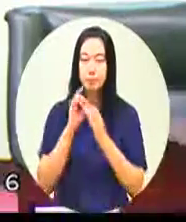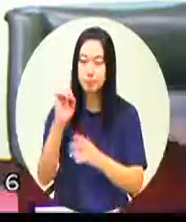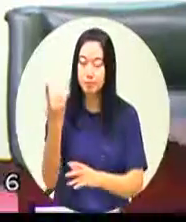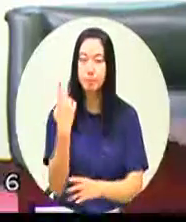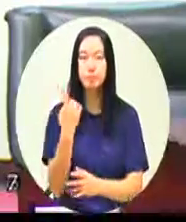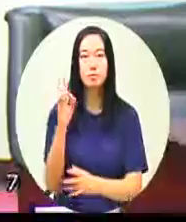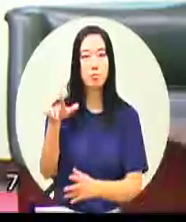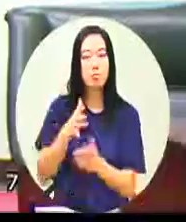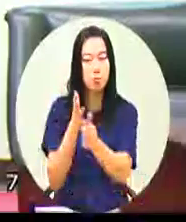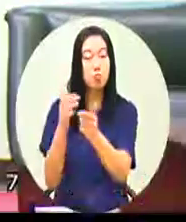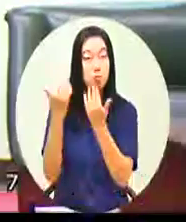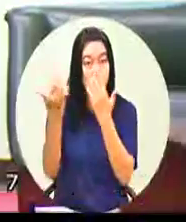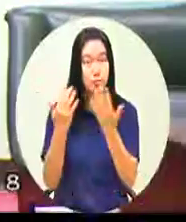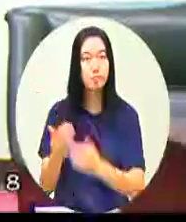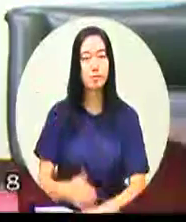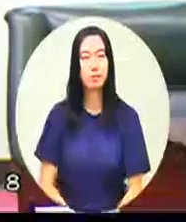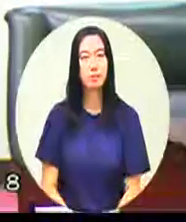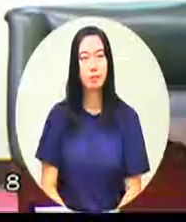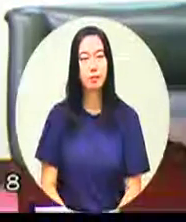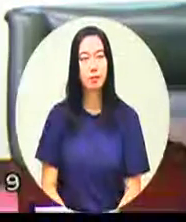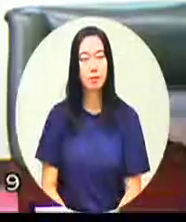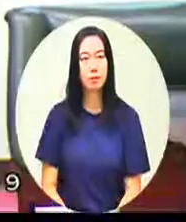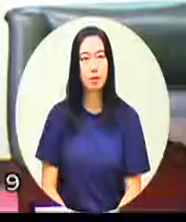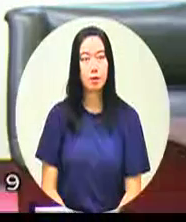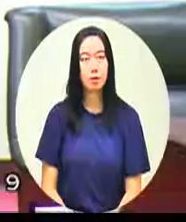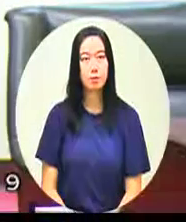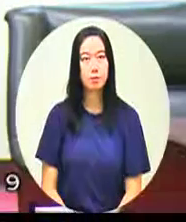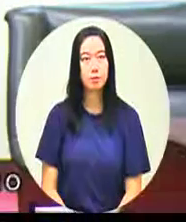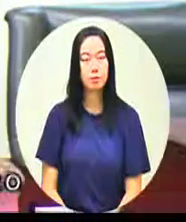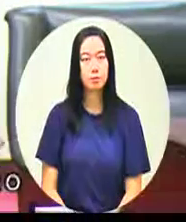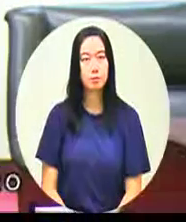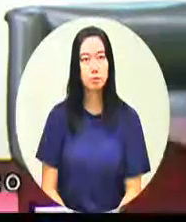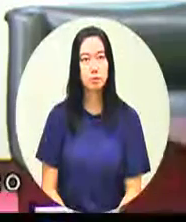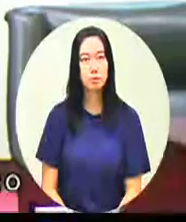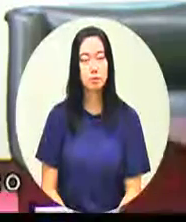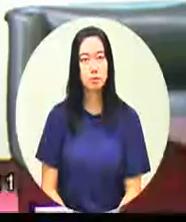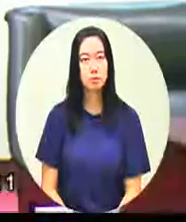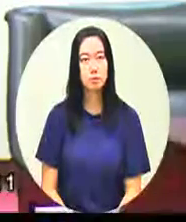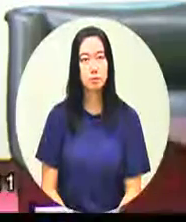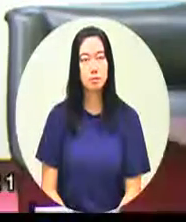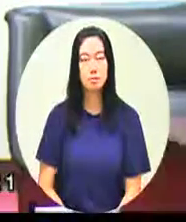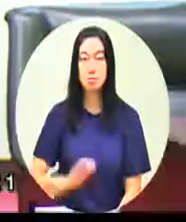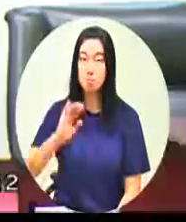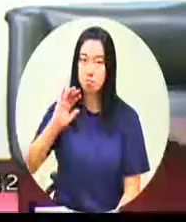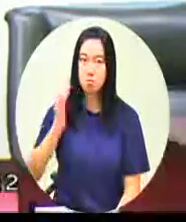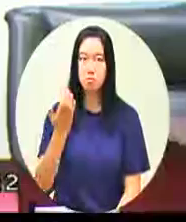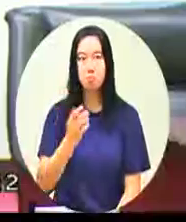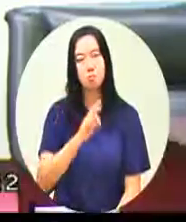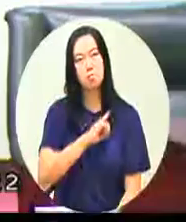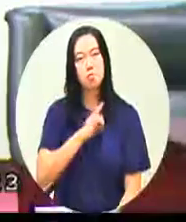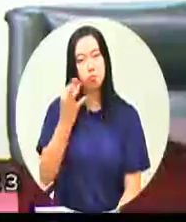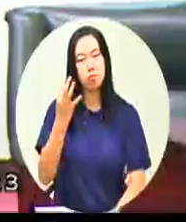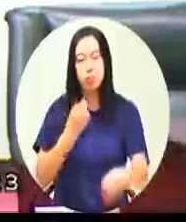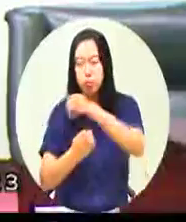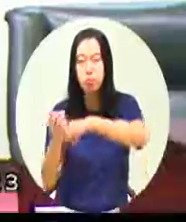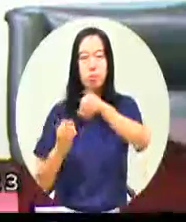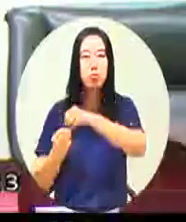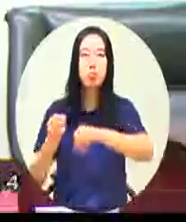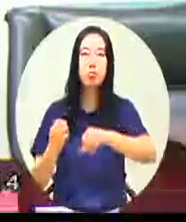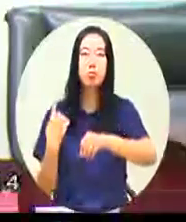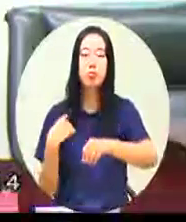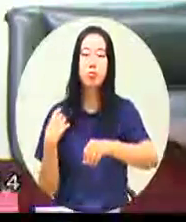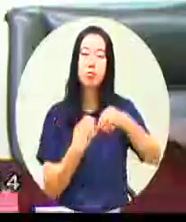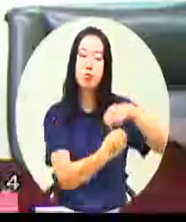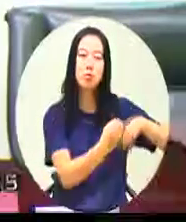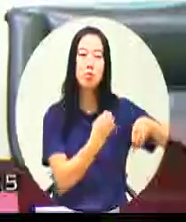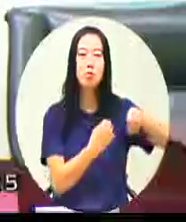里来。但是，因有可能是不是那边疏忽掉还是怎样？ 今天去把他那个那